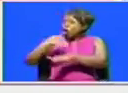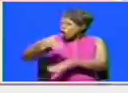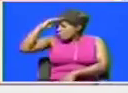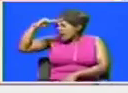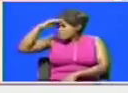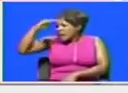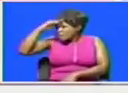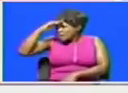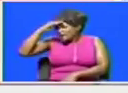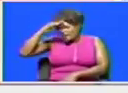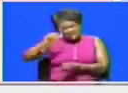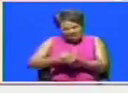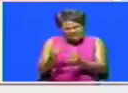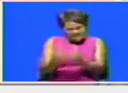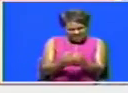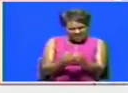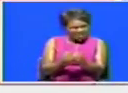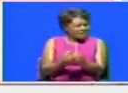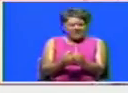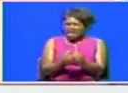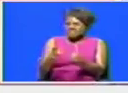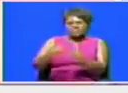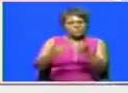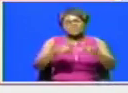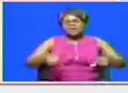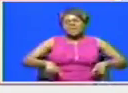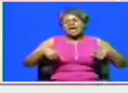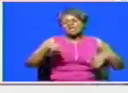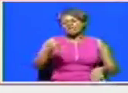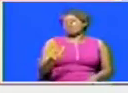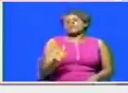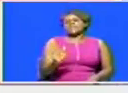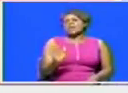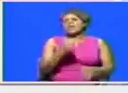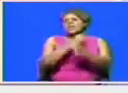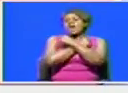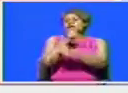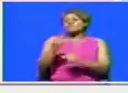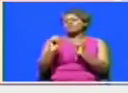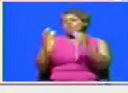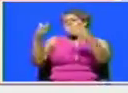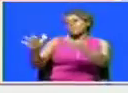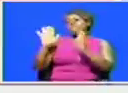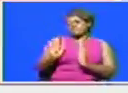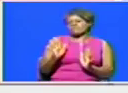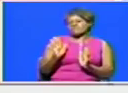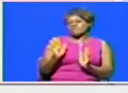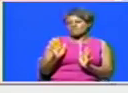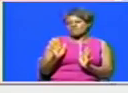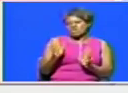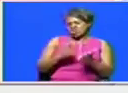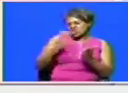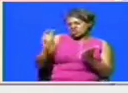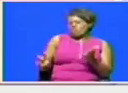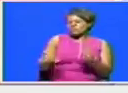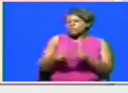mara, anakutafuta Friday na Saturday, huyo anakuharibia maisha yako. Hana mwelekeo na wewe. Mbwage, mimi wanasema drop him like it's